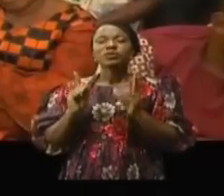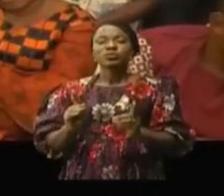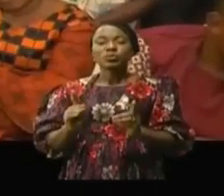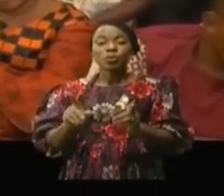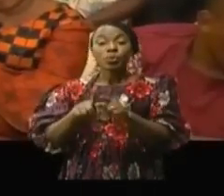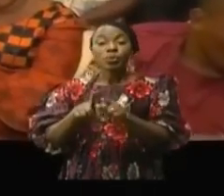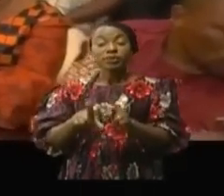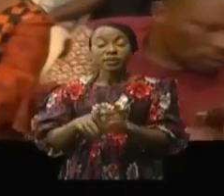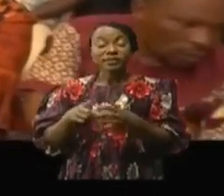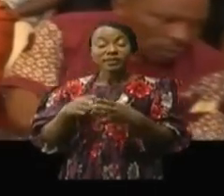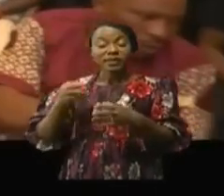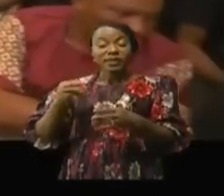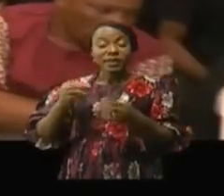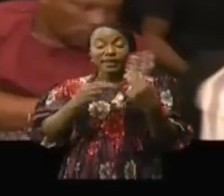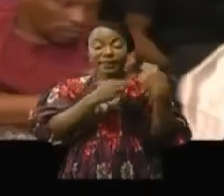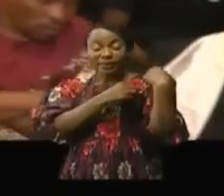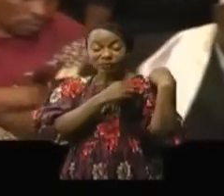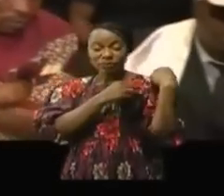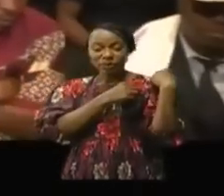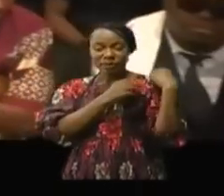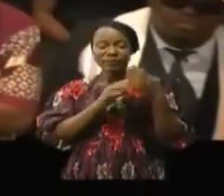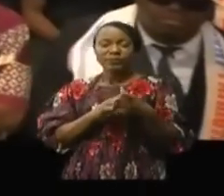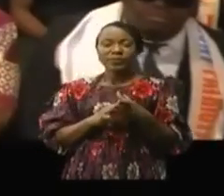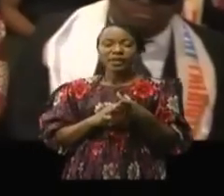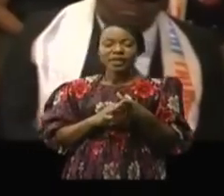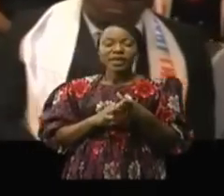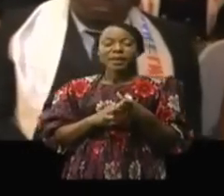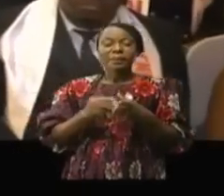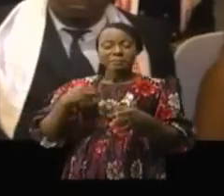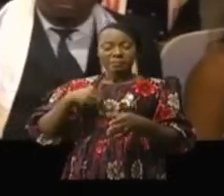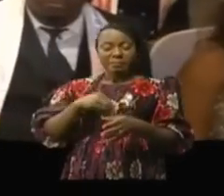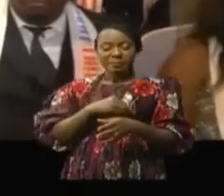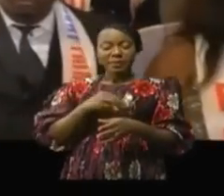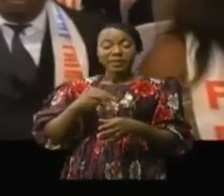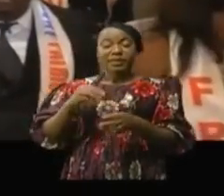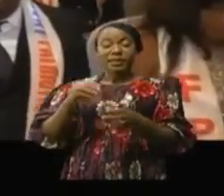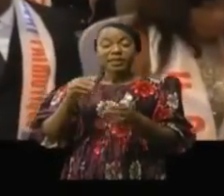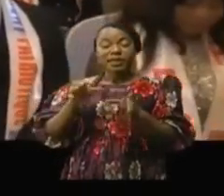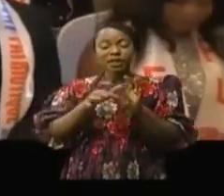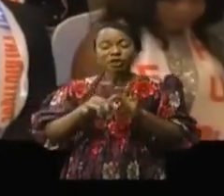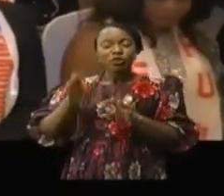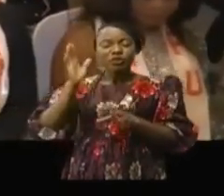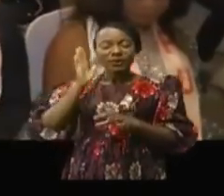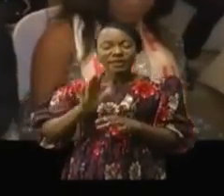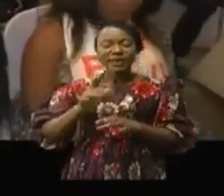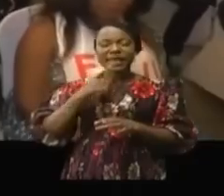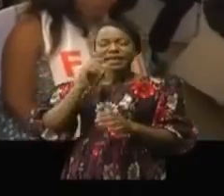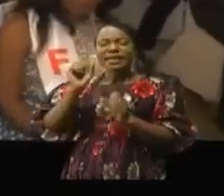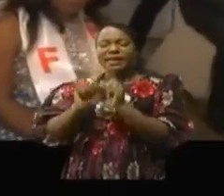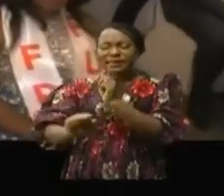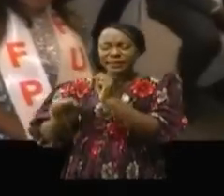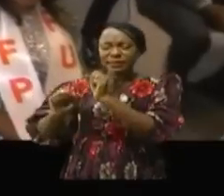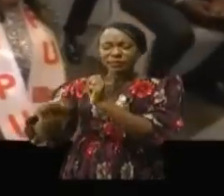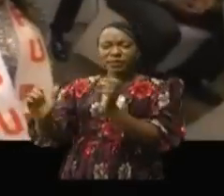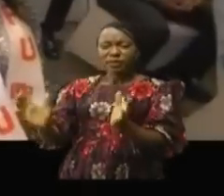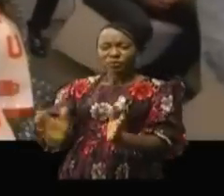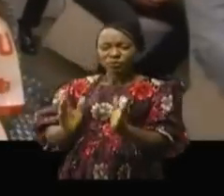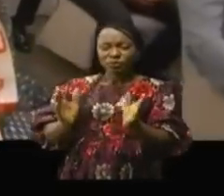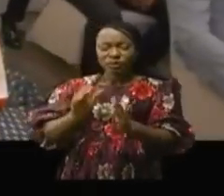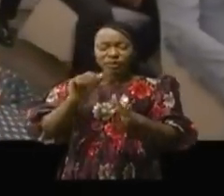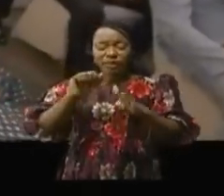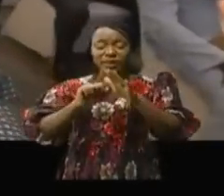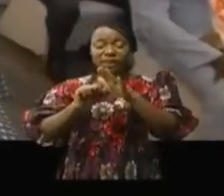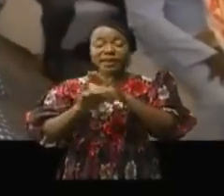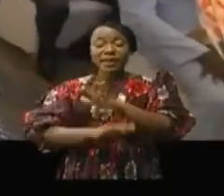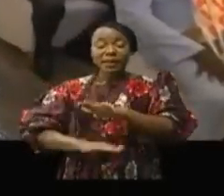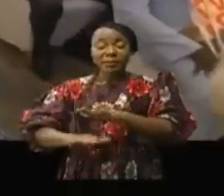les responsables fédéraux des partis membres de l'Union sacrée. À cette occasion, il a sensibilisé et encouragé la base du Haut-Katanga